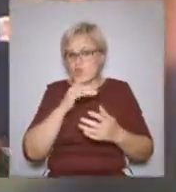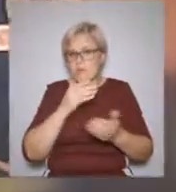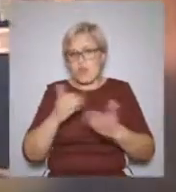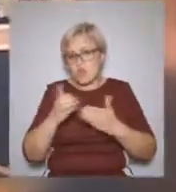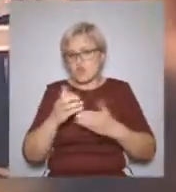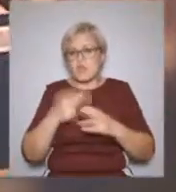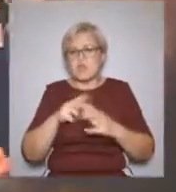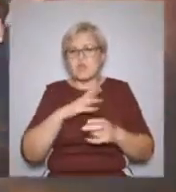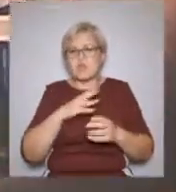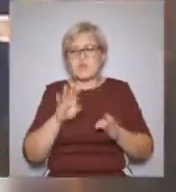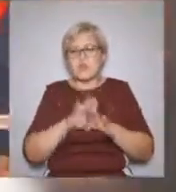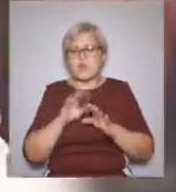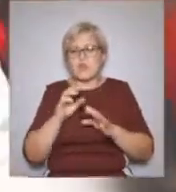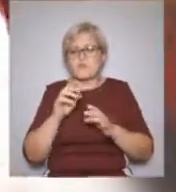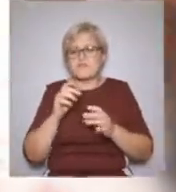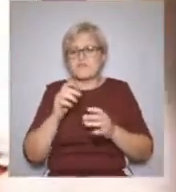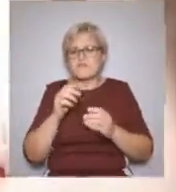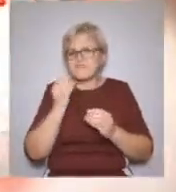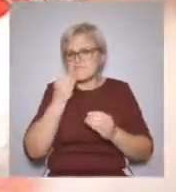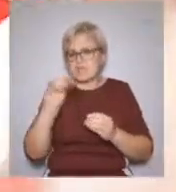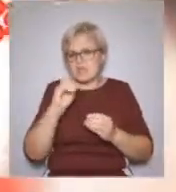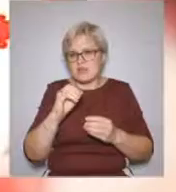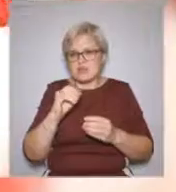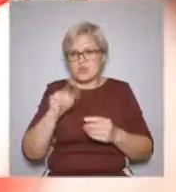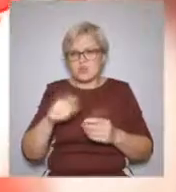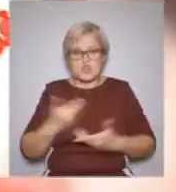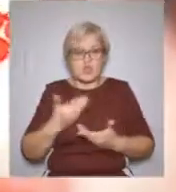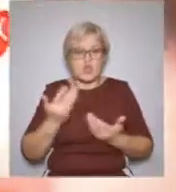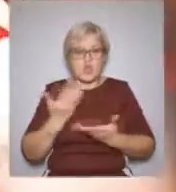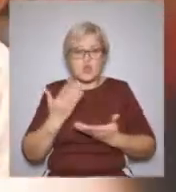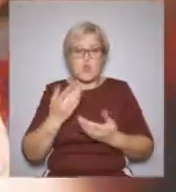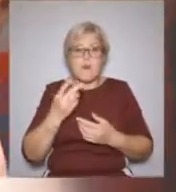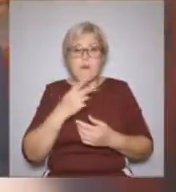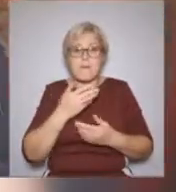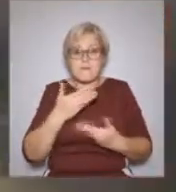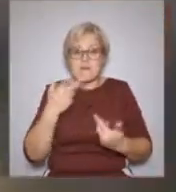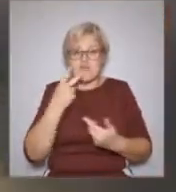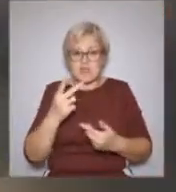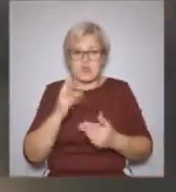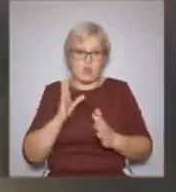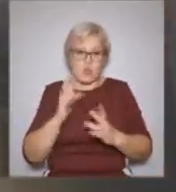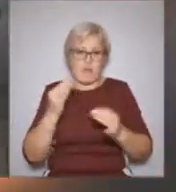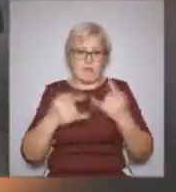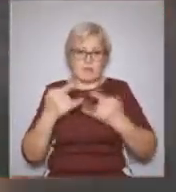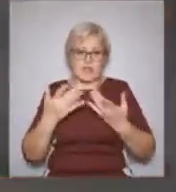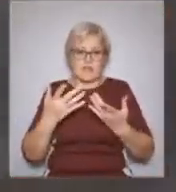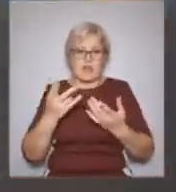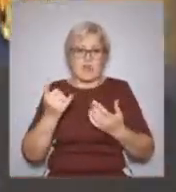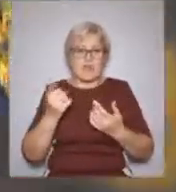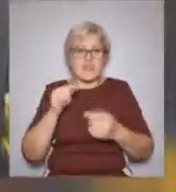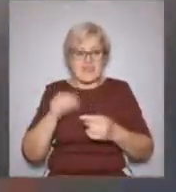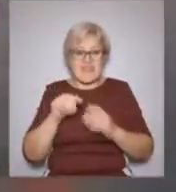то есть силы же это был то есть такой лучик света ту жизнь который мы видели только по телевизору на 3